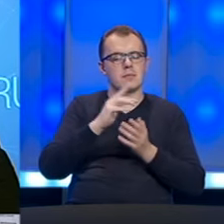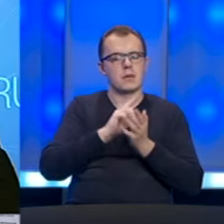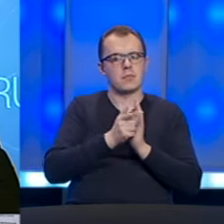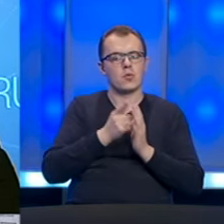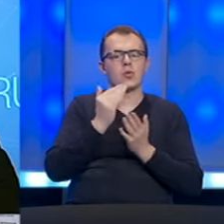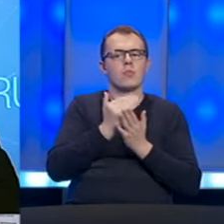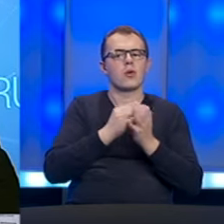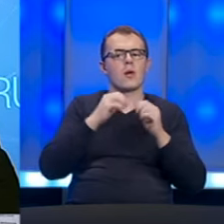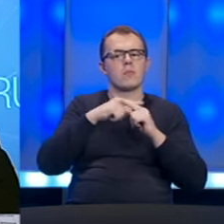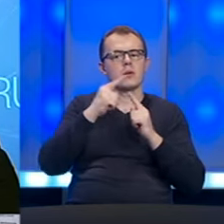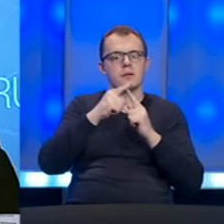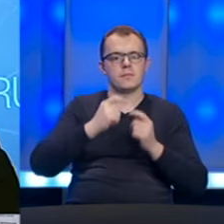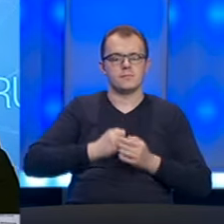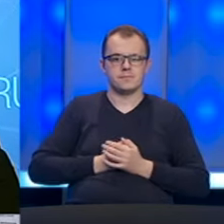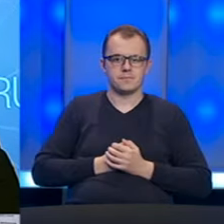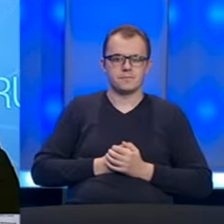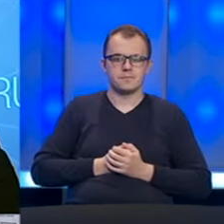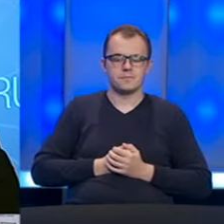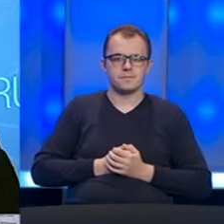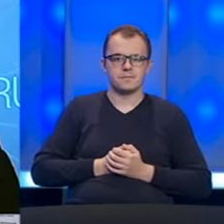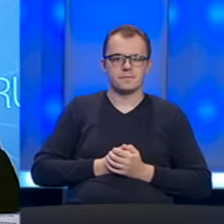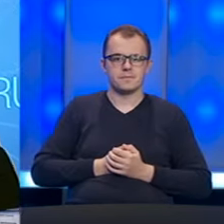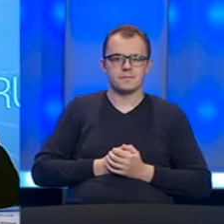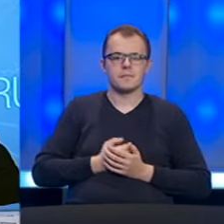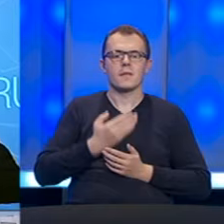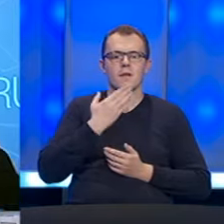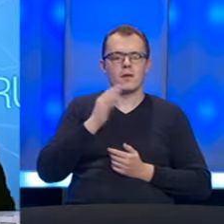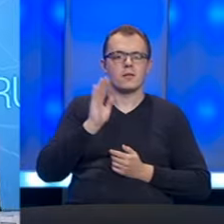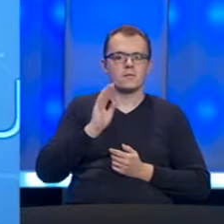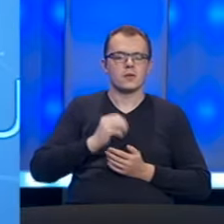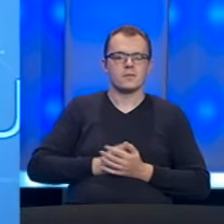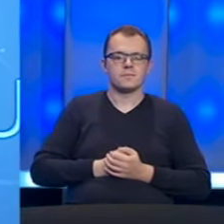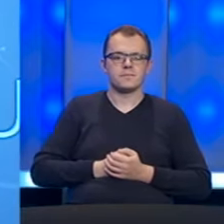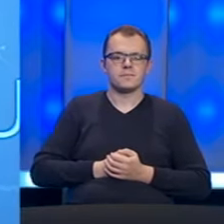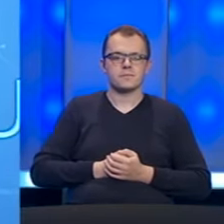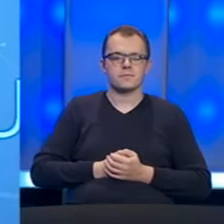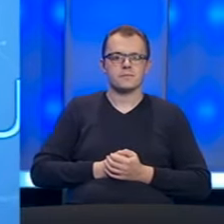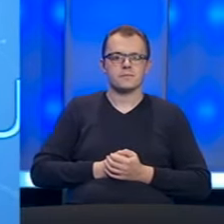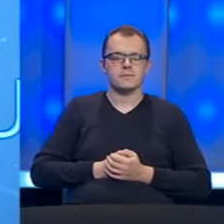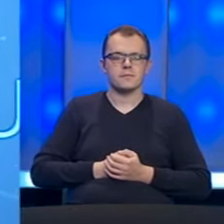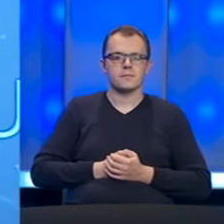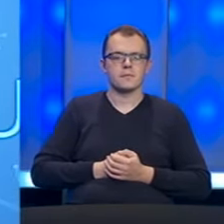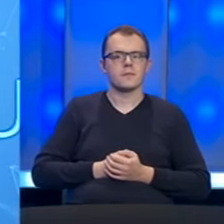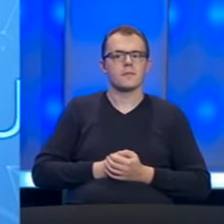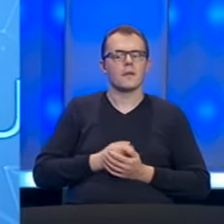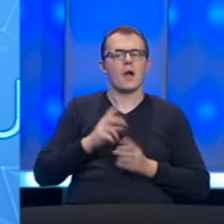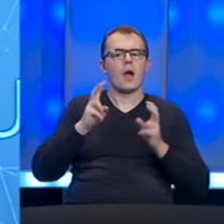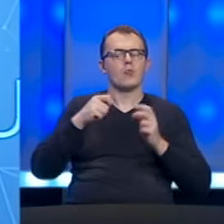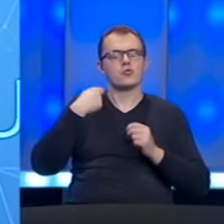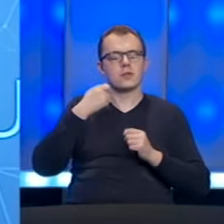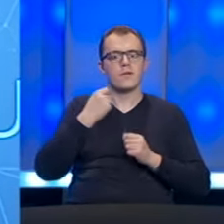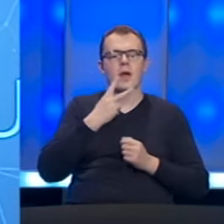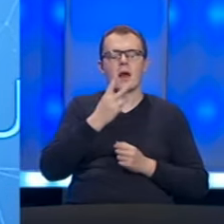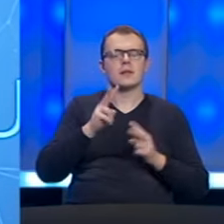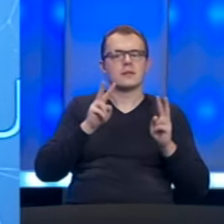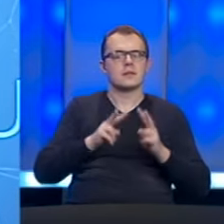18:25 u programu BHT-a. Ok, hvala, doviđenja. Hvala još jednom, poštovani gledaoci, autorica filma Gledati istinu u